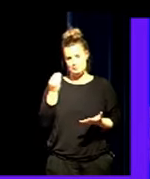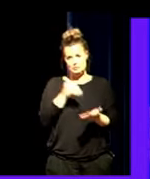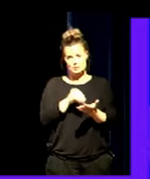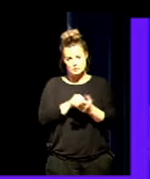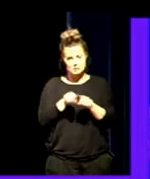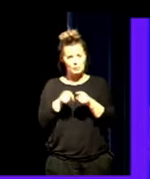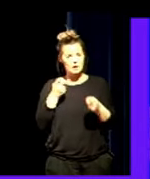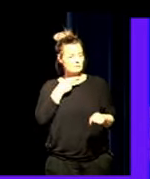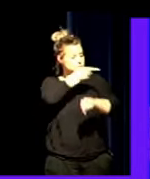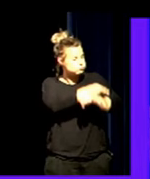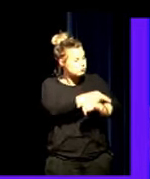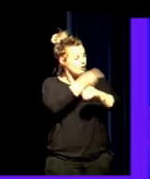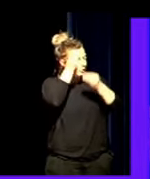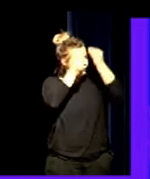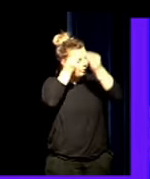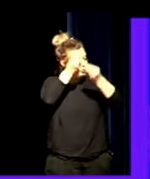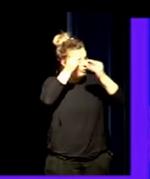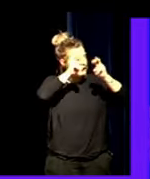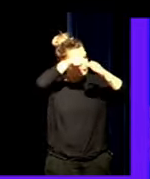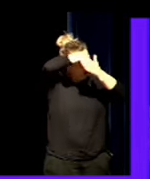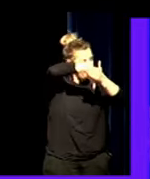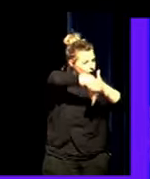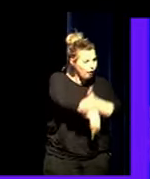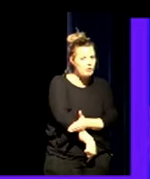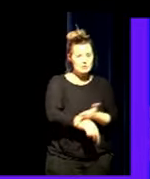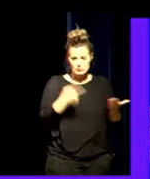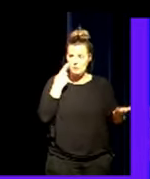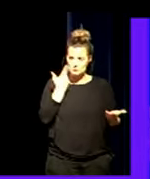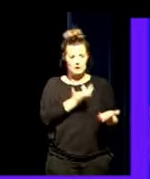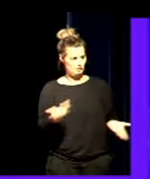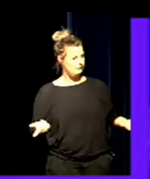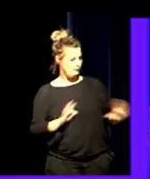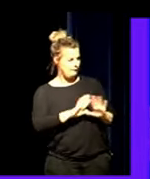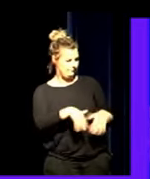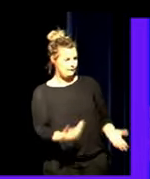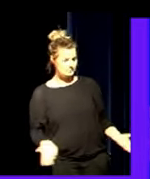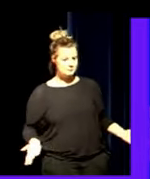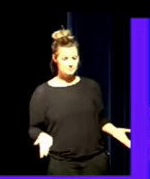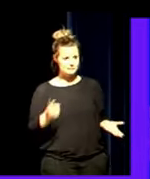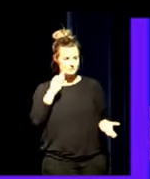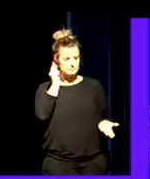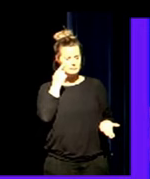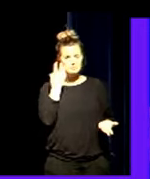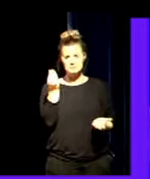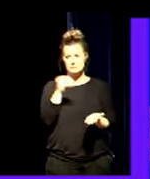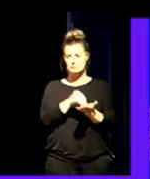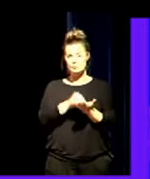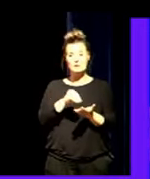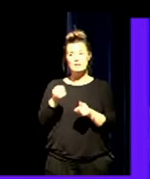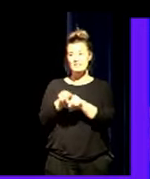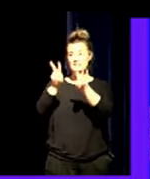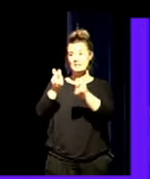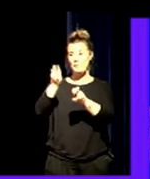osmarketa, supersakontzuak, ego, hola, nik ez dut ez da egiten ere, ez nahi paratzen, adibidez, hor, adibidez orain Will Smithekin hartatu egin